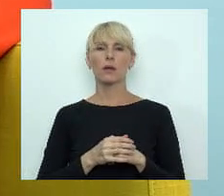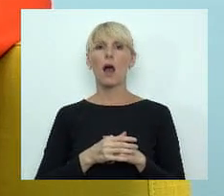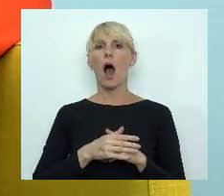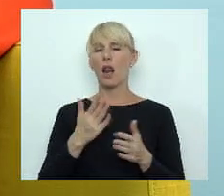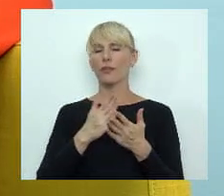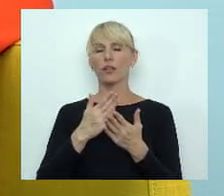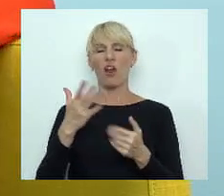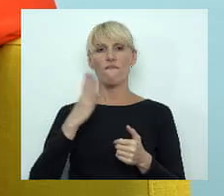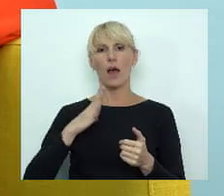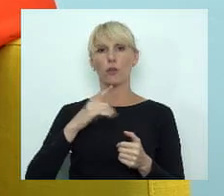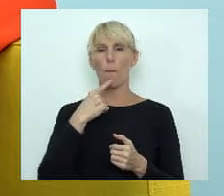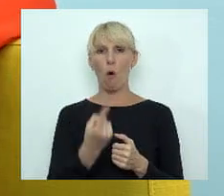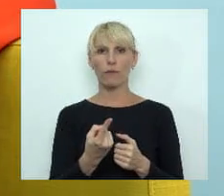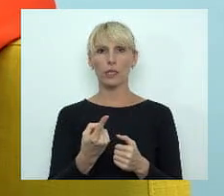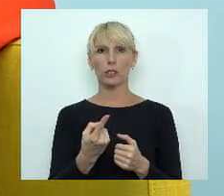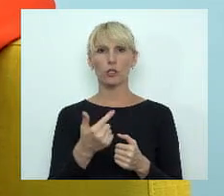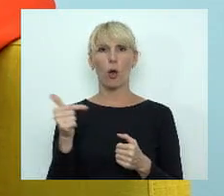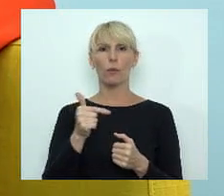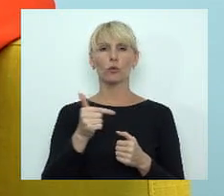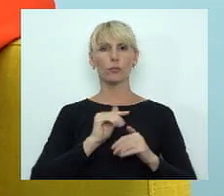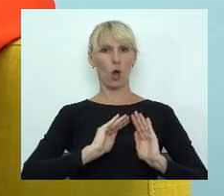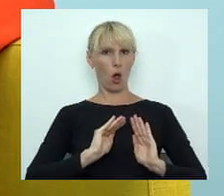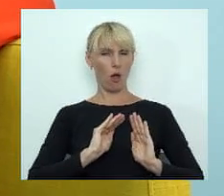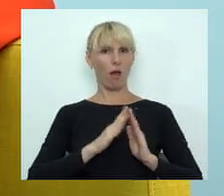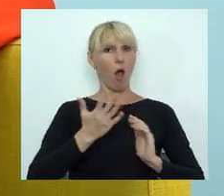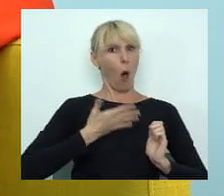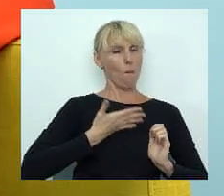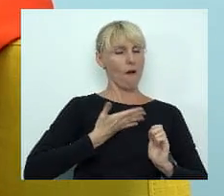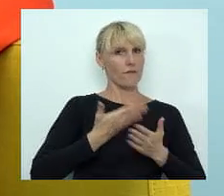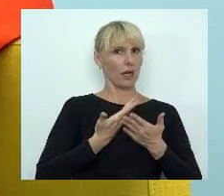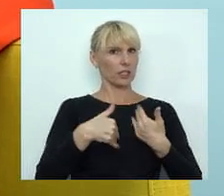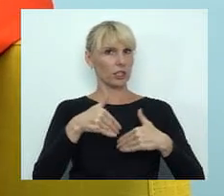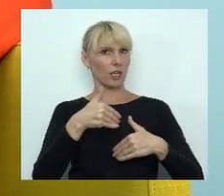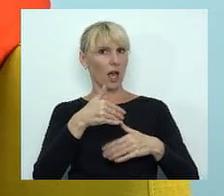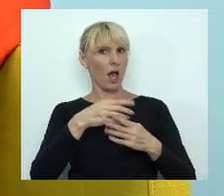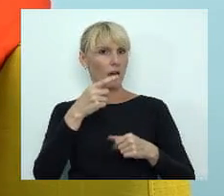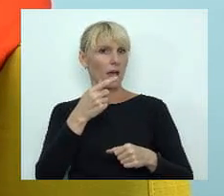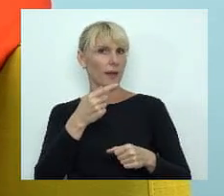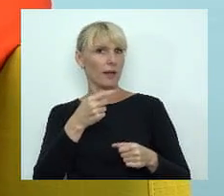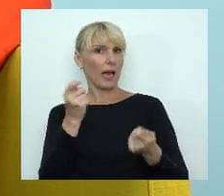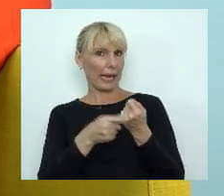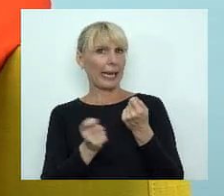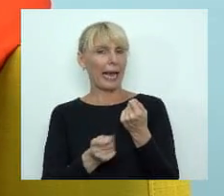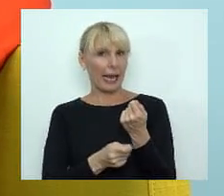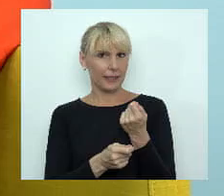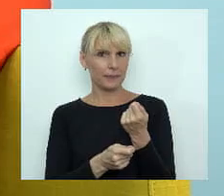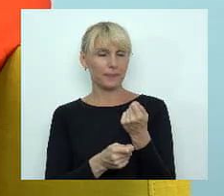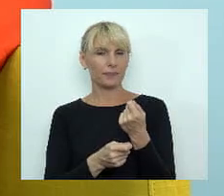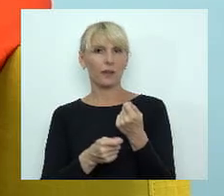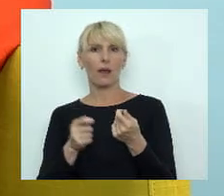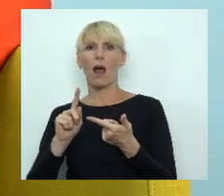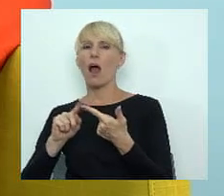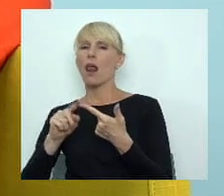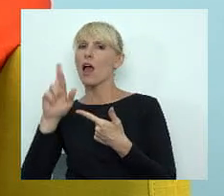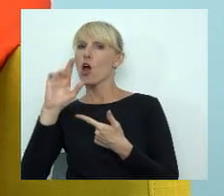powiedzieć, musimy się obawiać nie tylko organu nadzorczego, który te kary pieniężne będzie mógł wymierzać, ale prawda jest taka, że